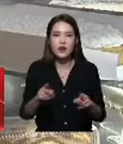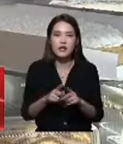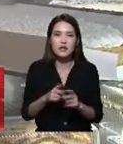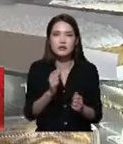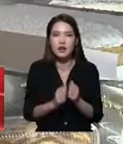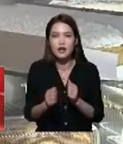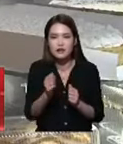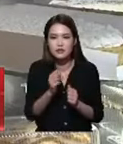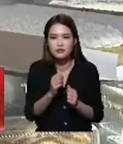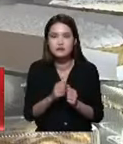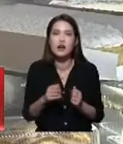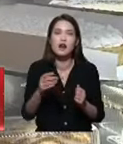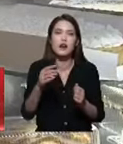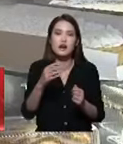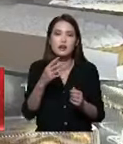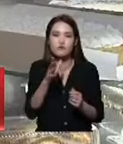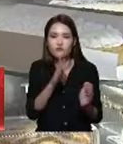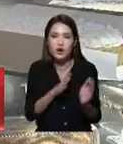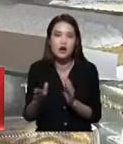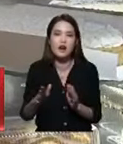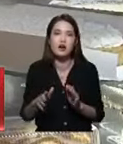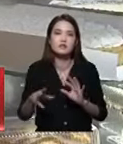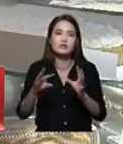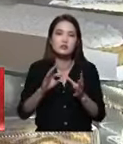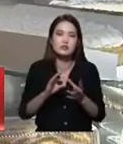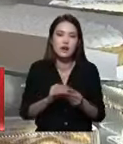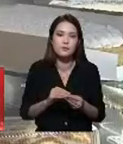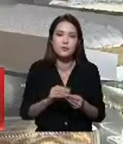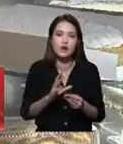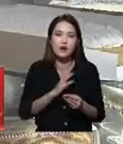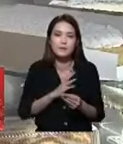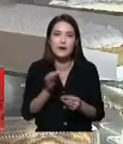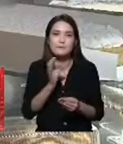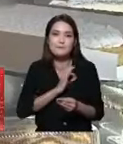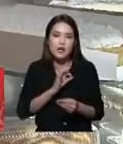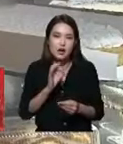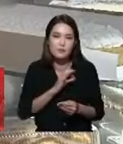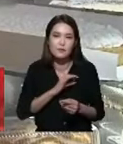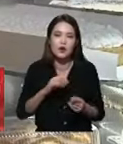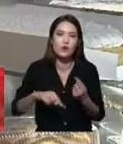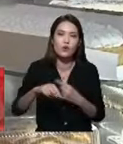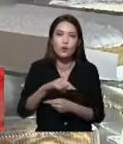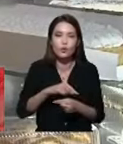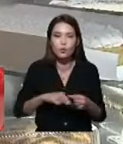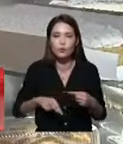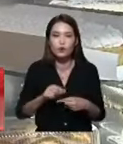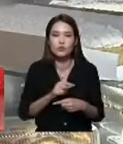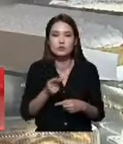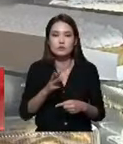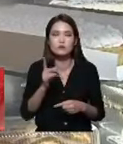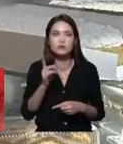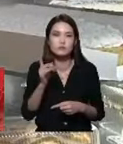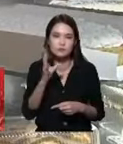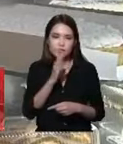Он ценит свой труд, свое время, и основная доля прибыли или расходов приходится именно на оплату